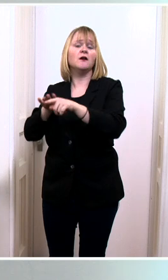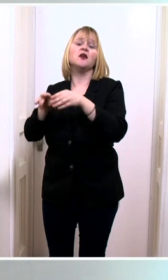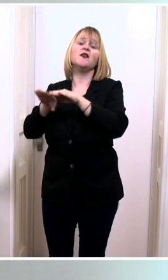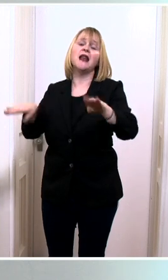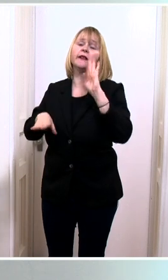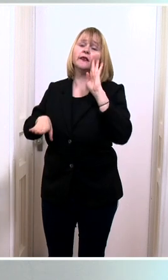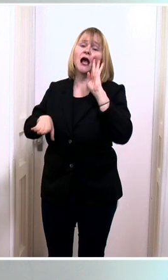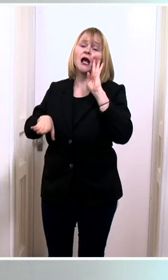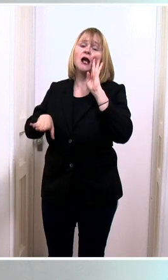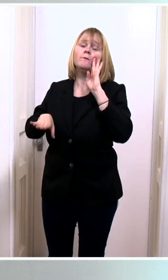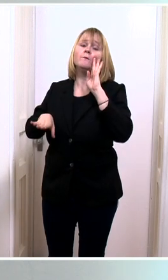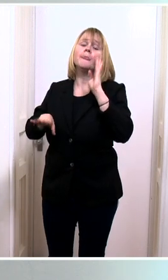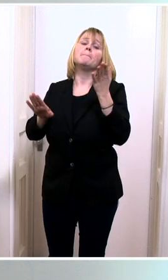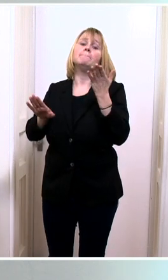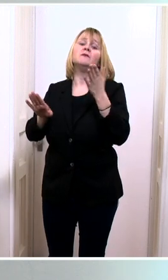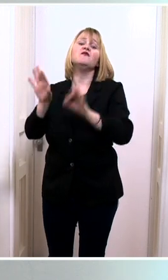Also hätte man,